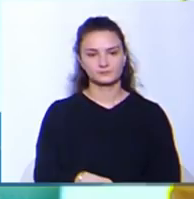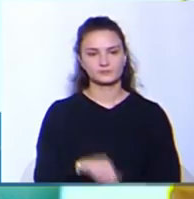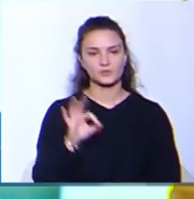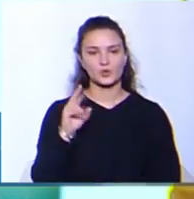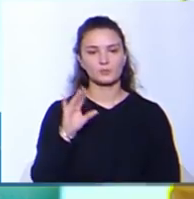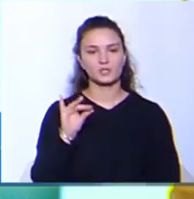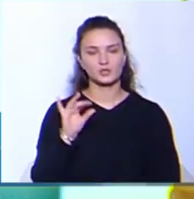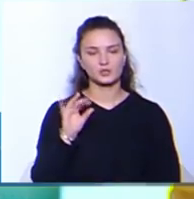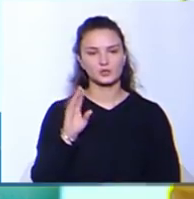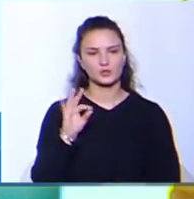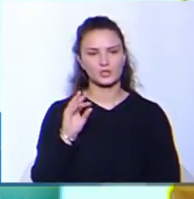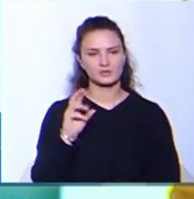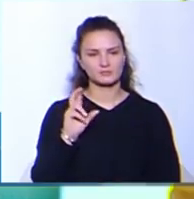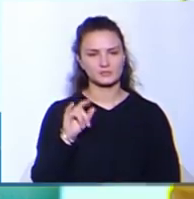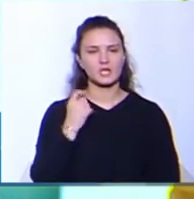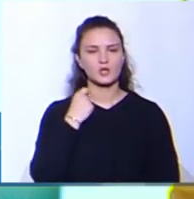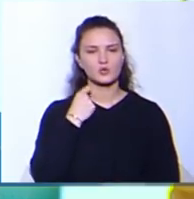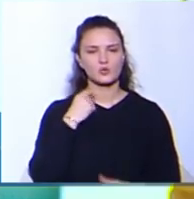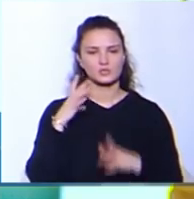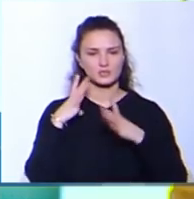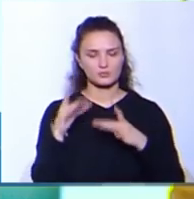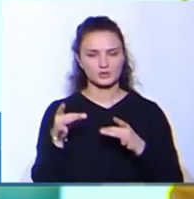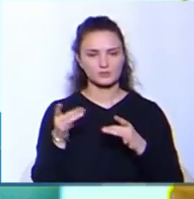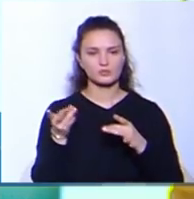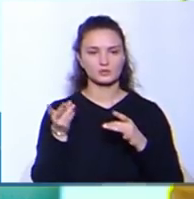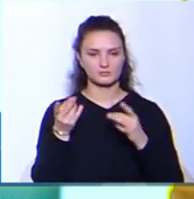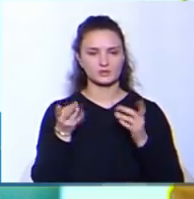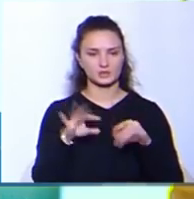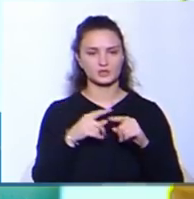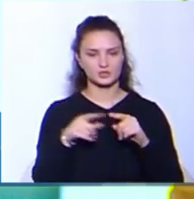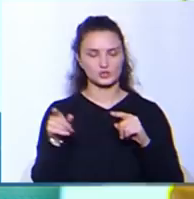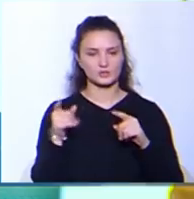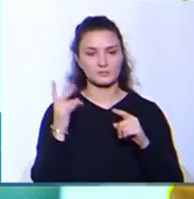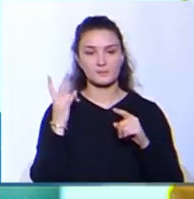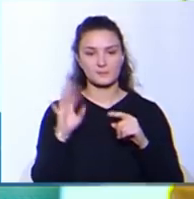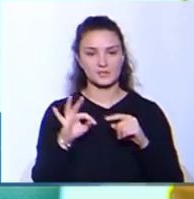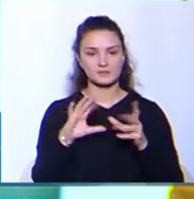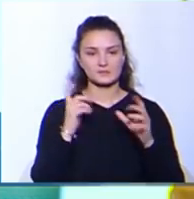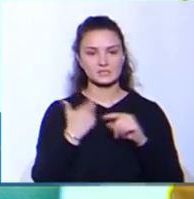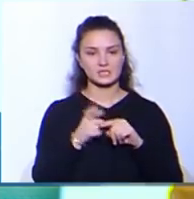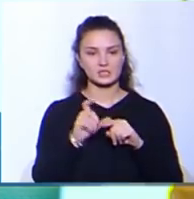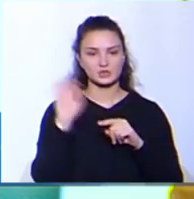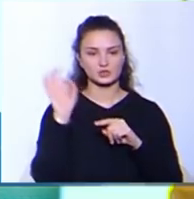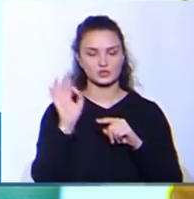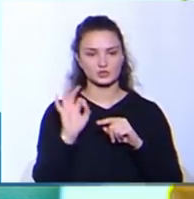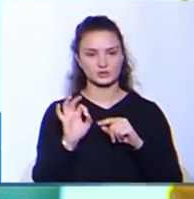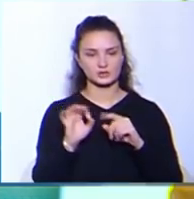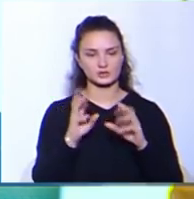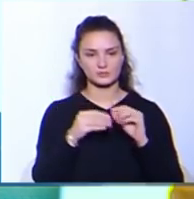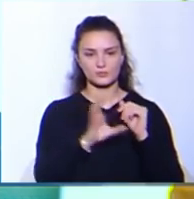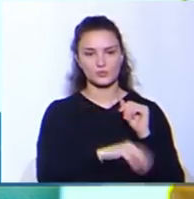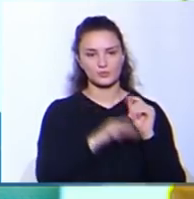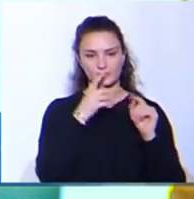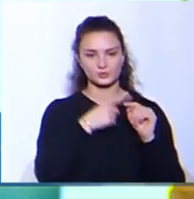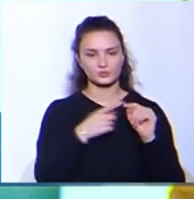ოპიოიდებზე დამოკიდებულება, მაგალითად, ალკოჰოლზე დამოკიდებულება და ასე შემდეგ. თუმცა ძალიან ხშირია და ბოლო